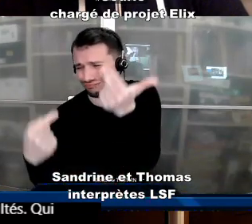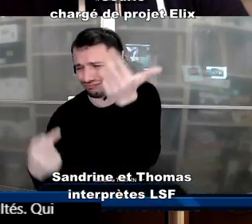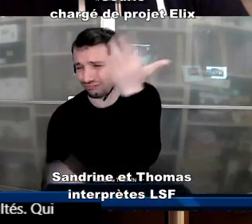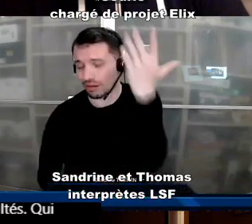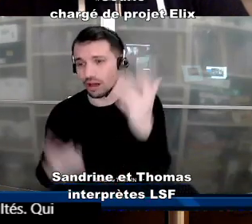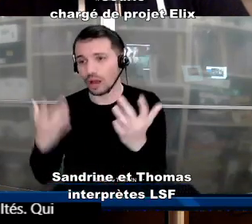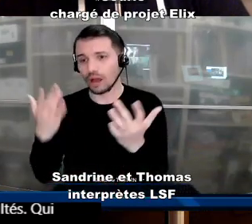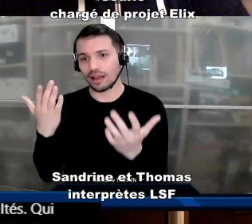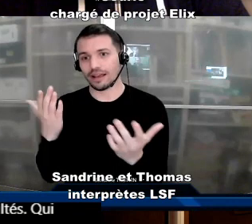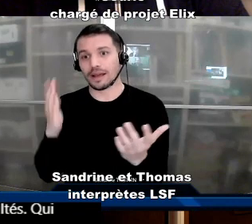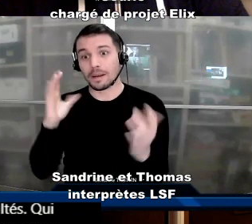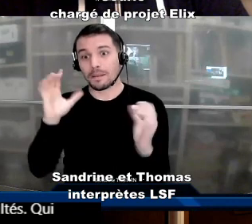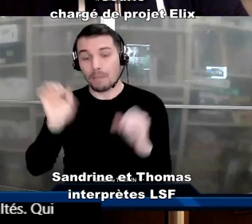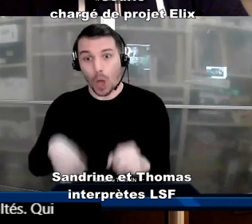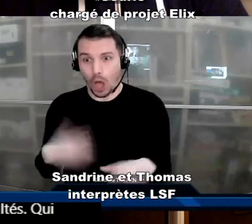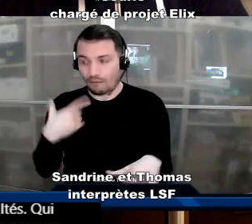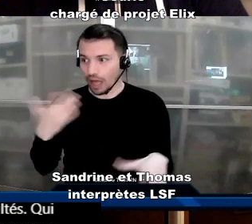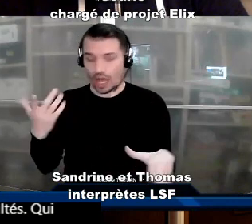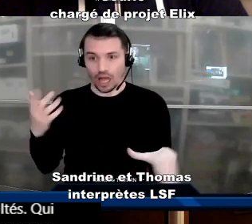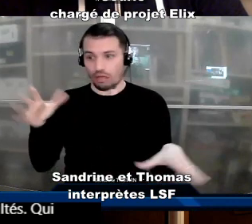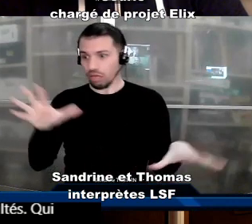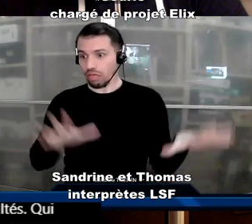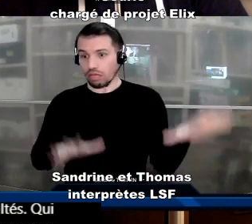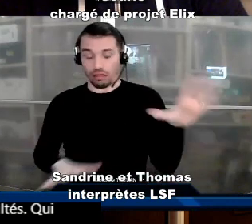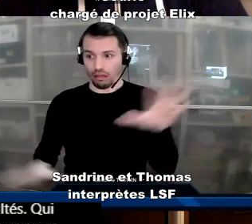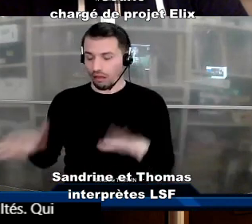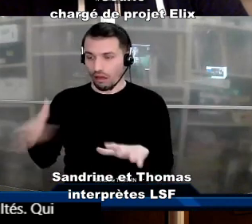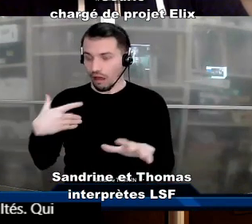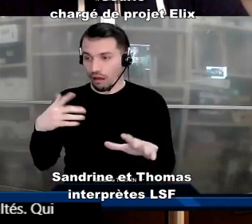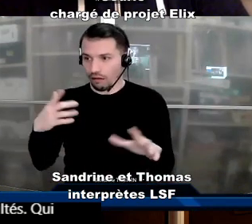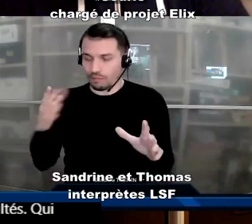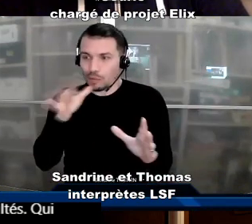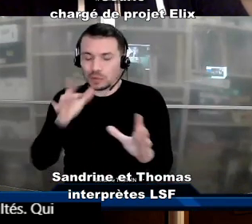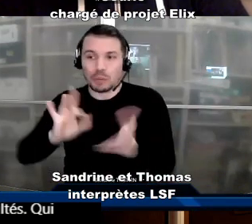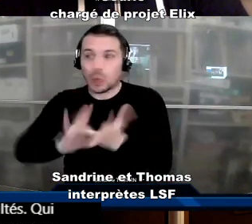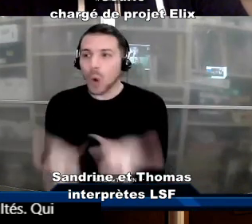on pourrait s'y perdre complètement, qu'on n'en ferait jamais le tour.